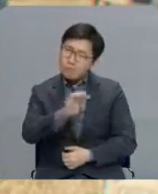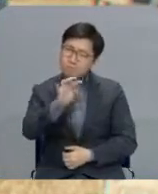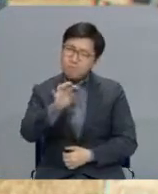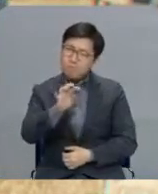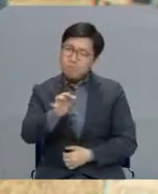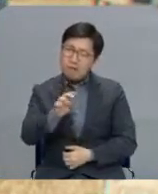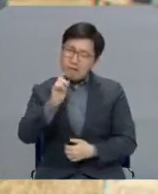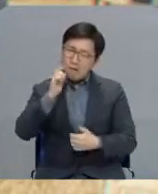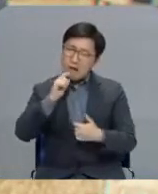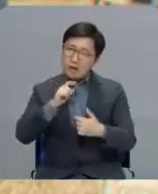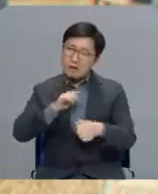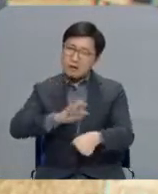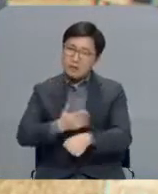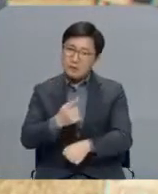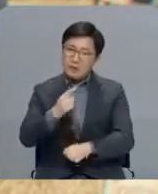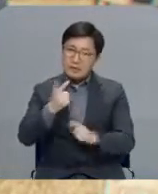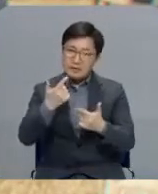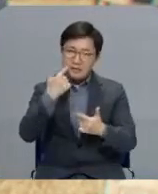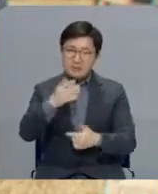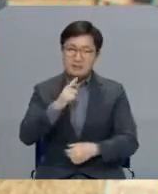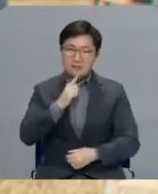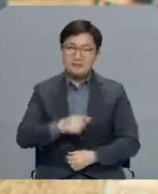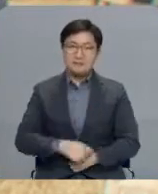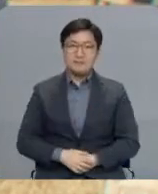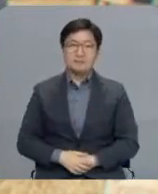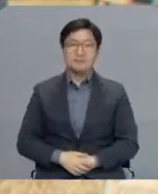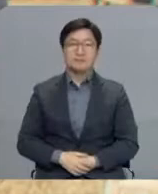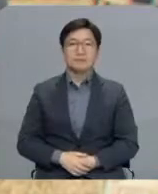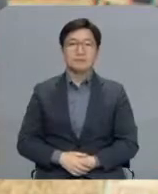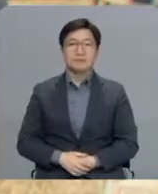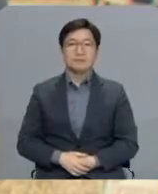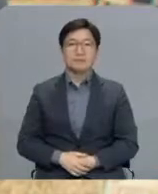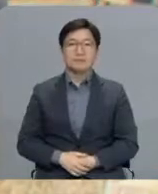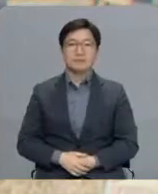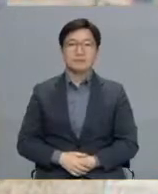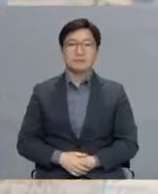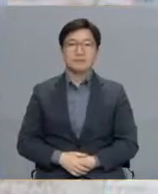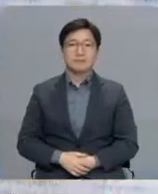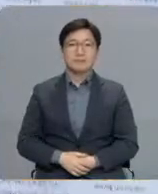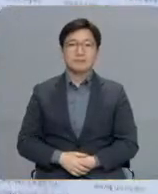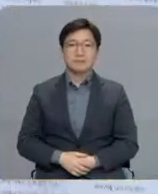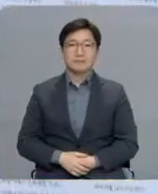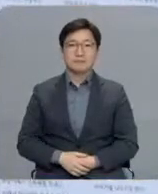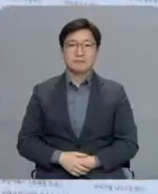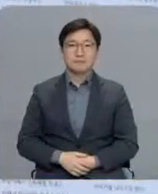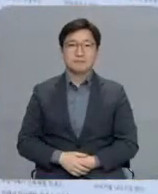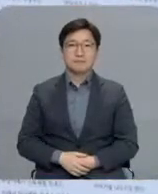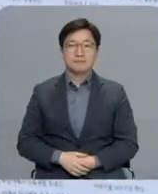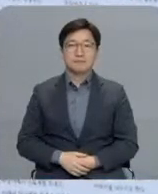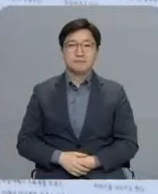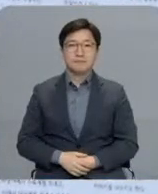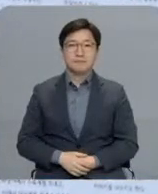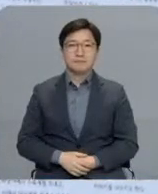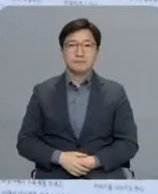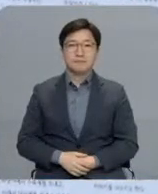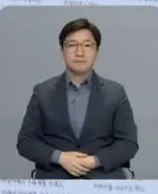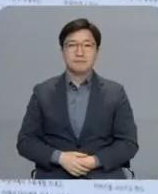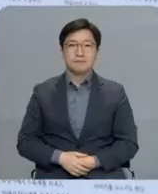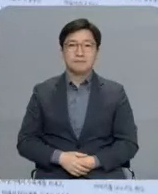모순된 행동이 아닌가 그런 생각이 들었어요. KBS 뉴스 박웅입니다.